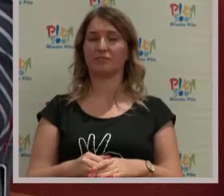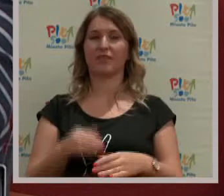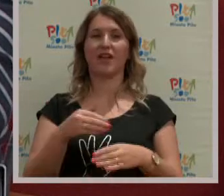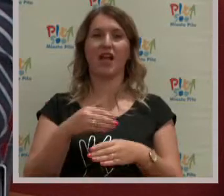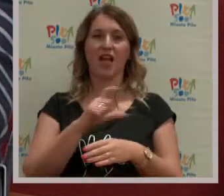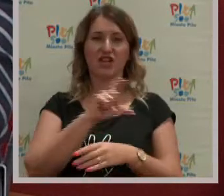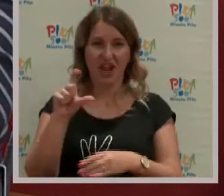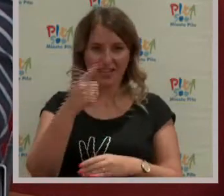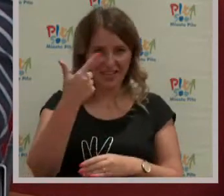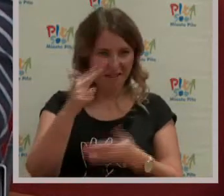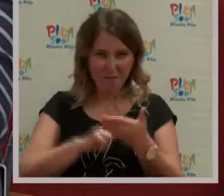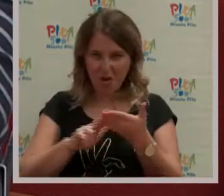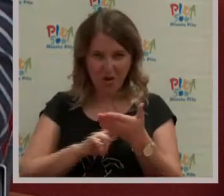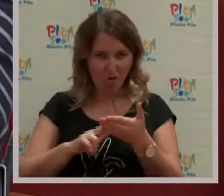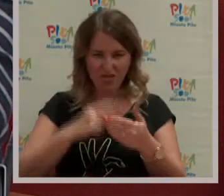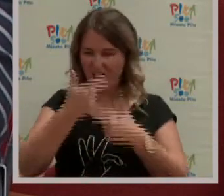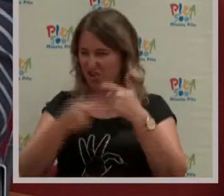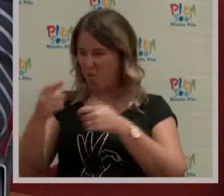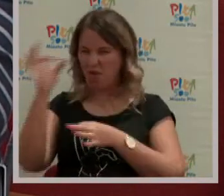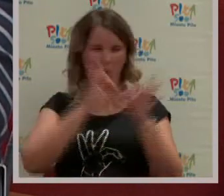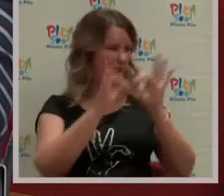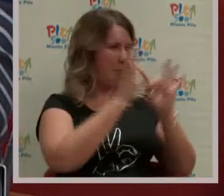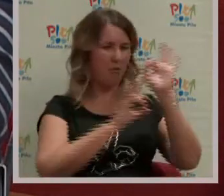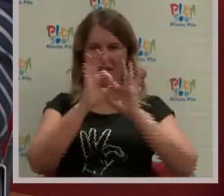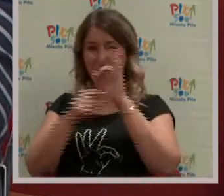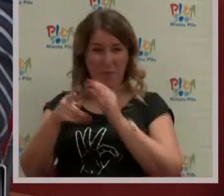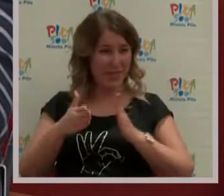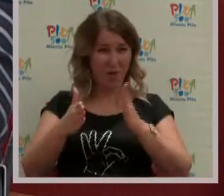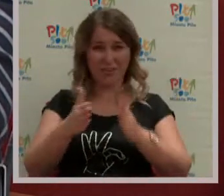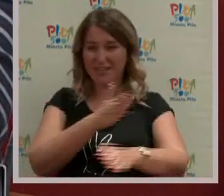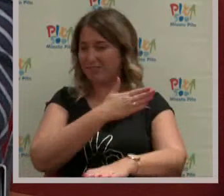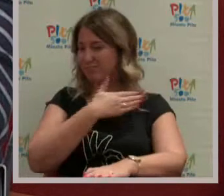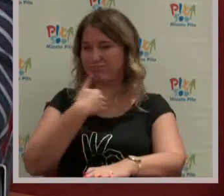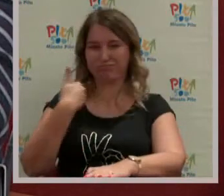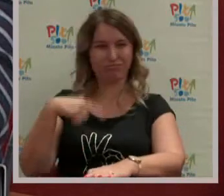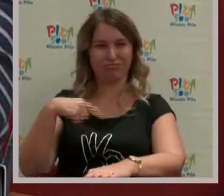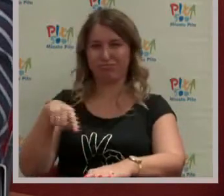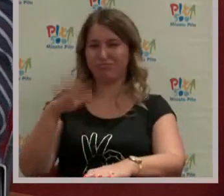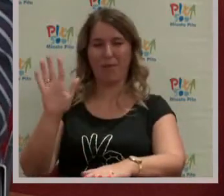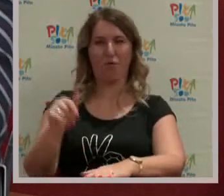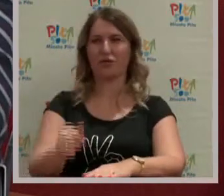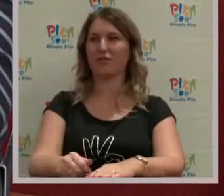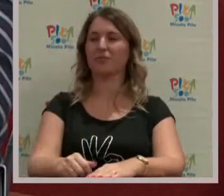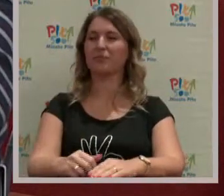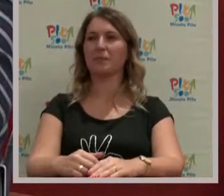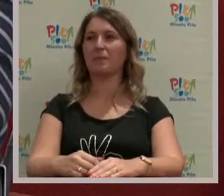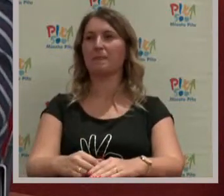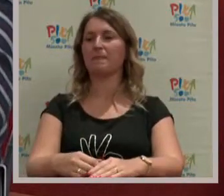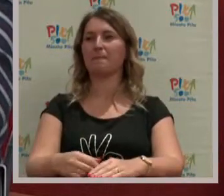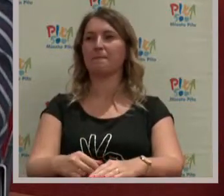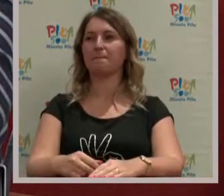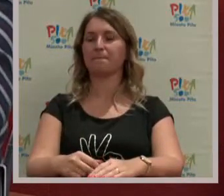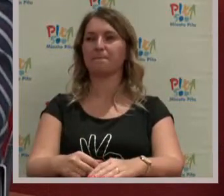miesięcy zrealizować rzeczowo w tym przypadku narazilibyśmy się na finansowanie otrzymanie dotacji i